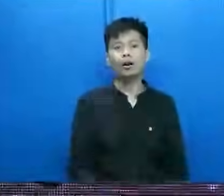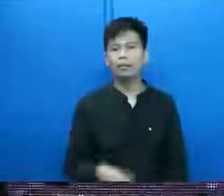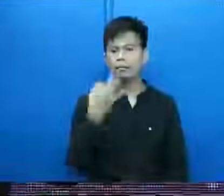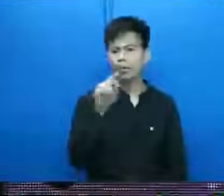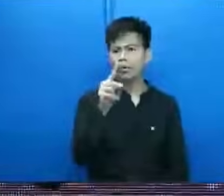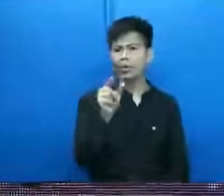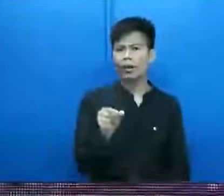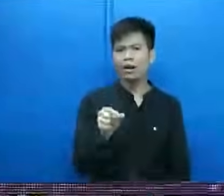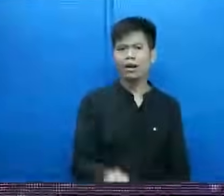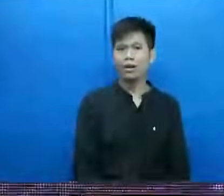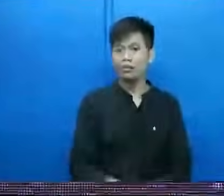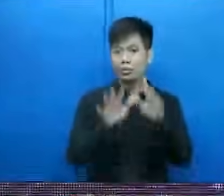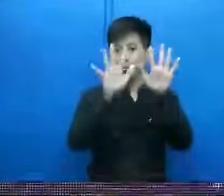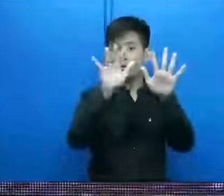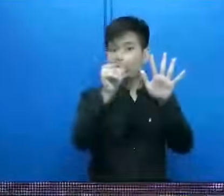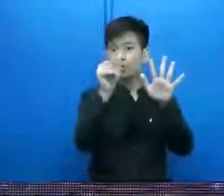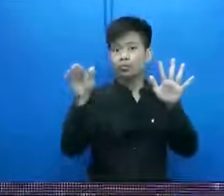orang. 10 juz.